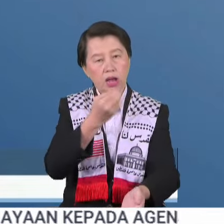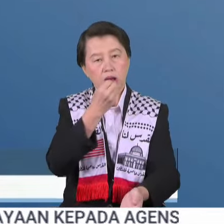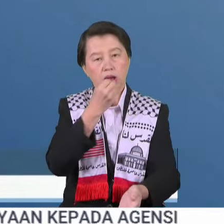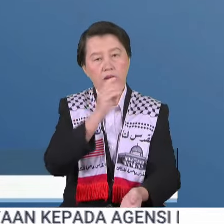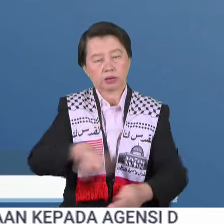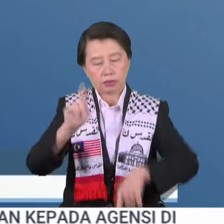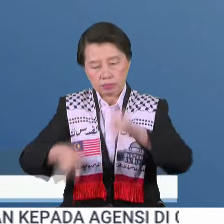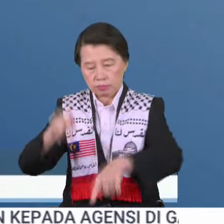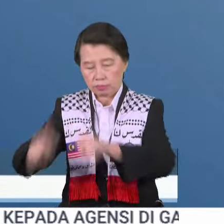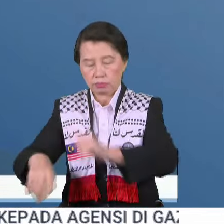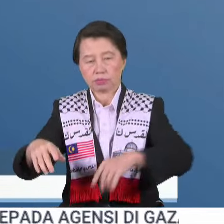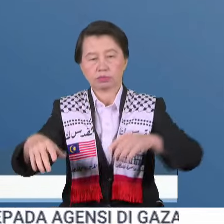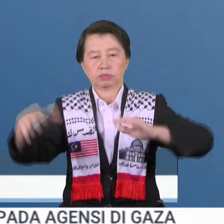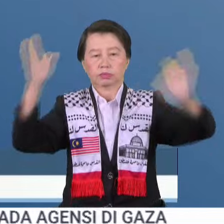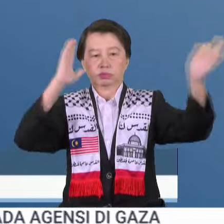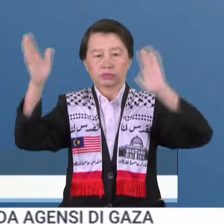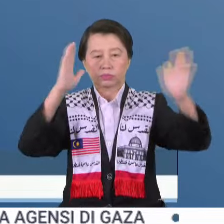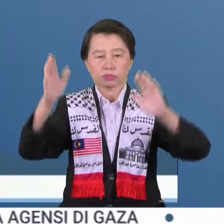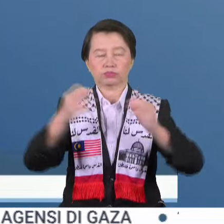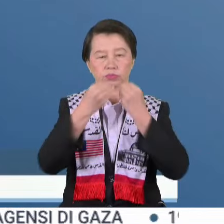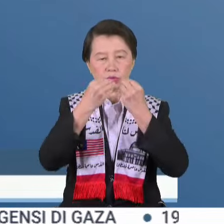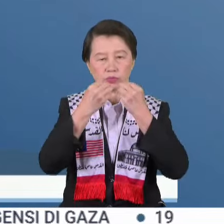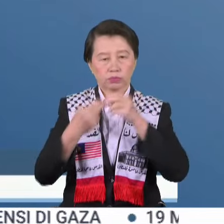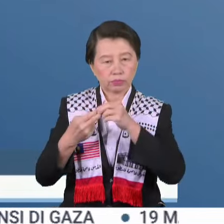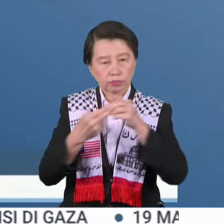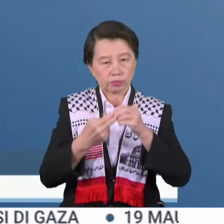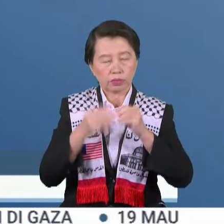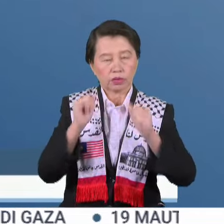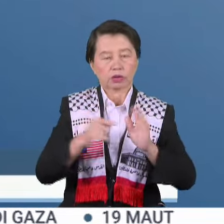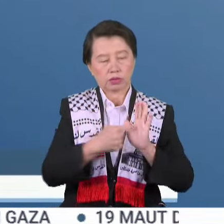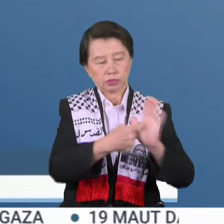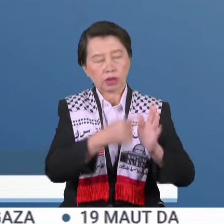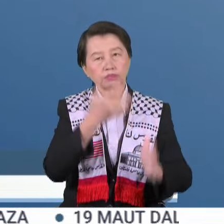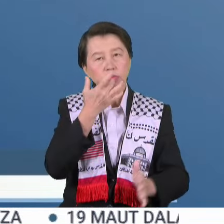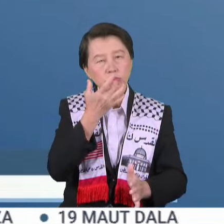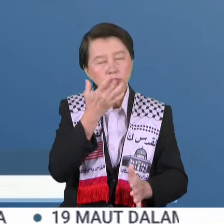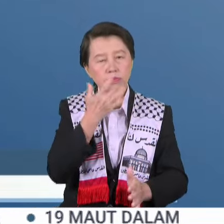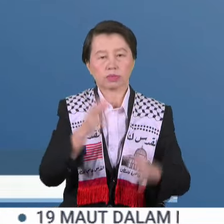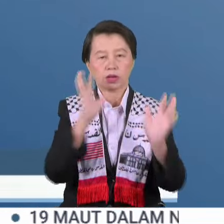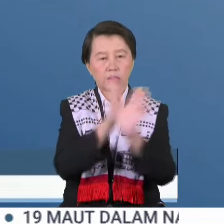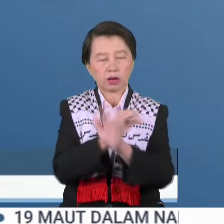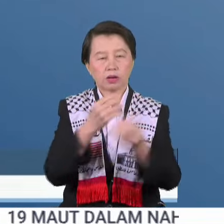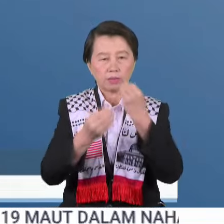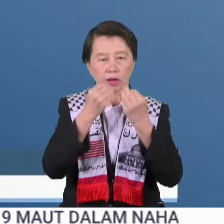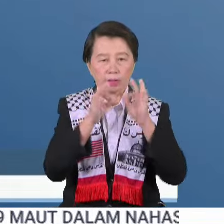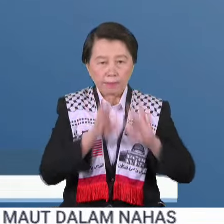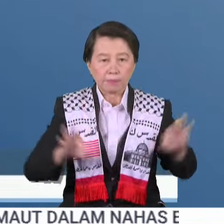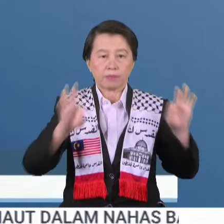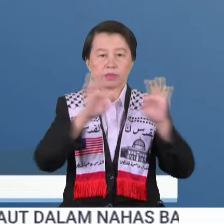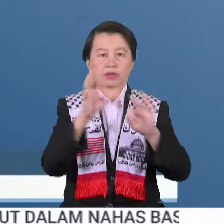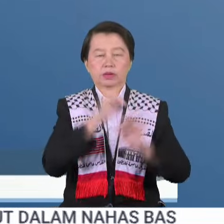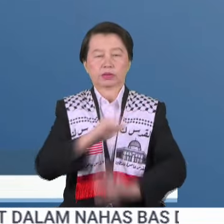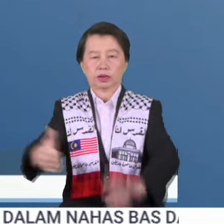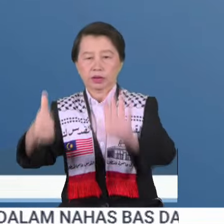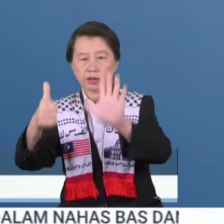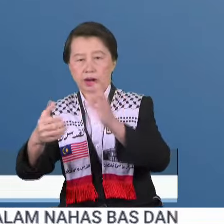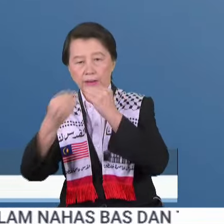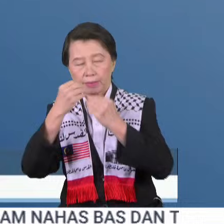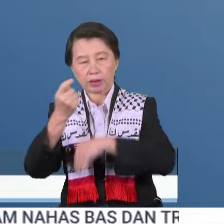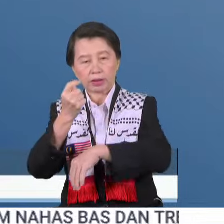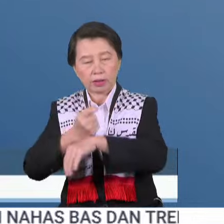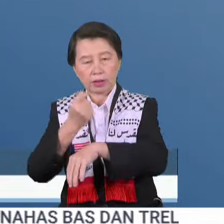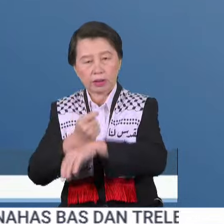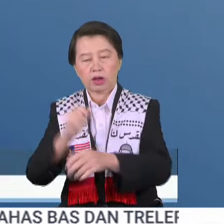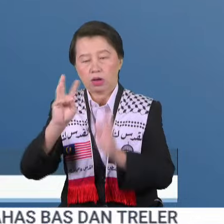kepelbagaian Malaysia food unit akan menampilkan laksa Sarawak sebagai makanan utama selain enam Makanan tradisi yang